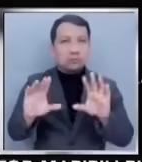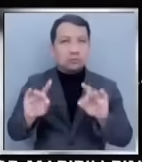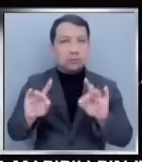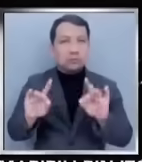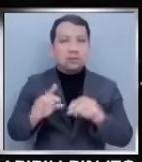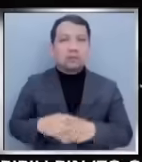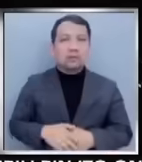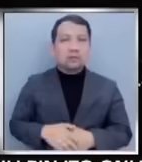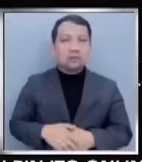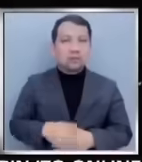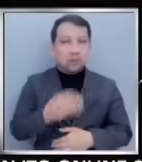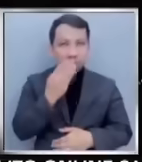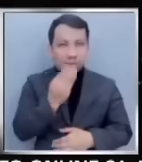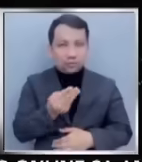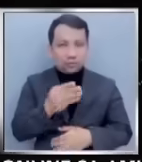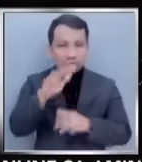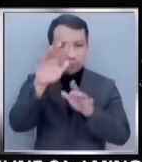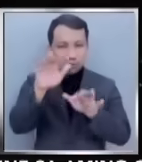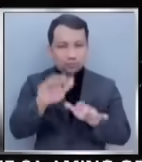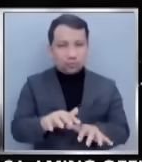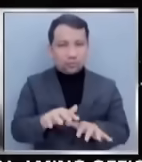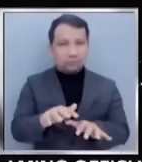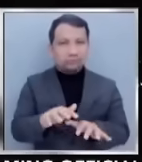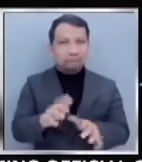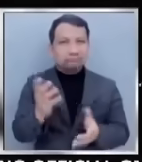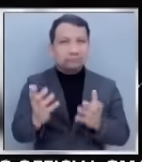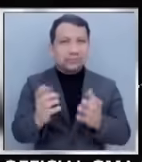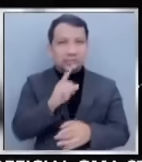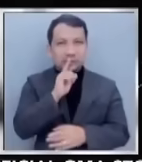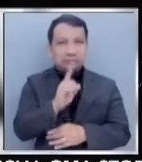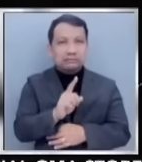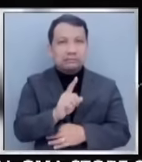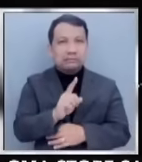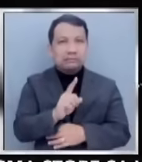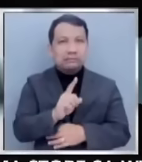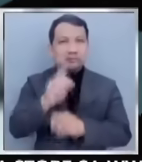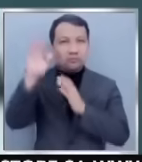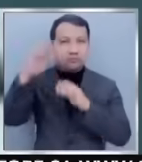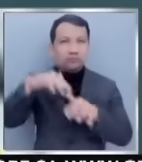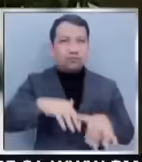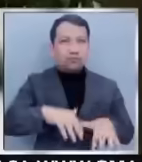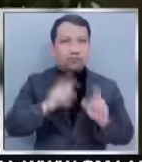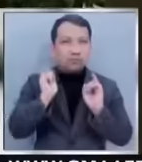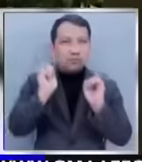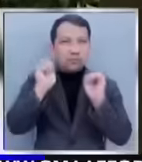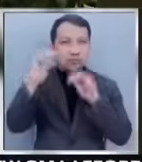Kaya konting ulan lang, talagang nagla-landslide siya.